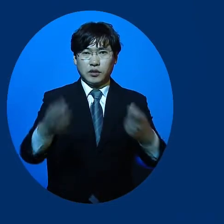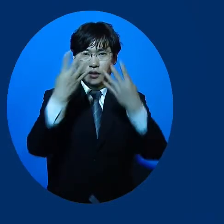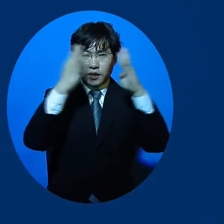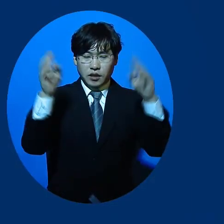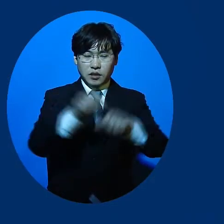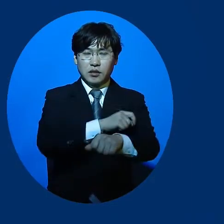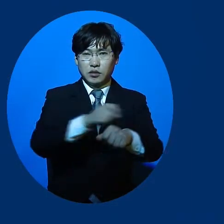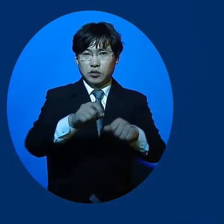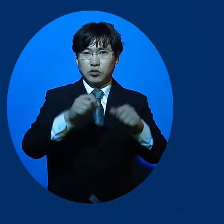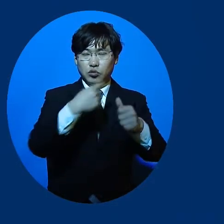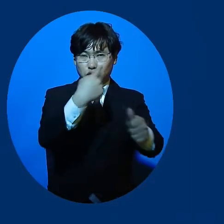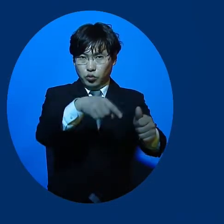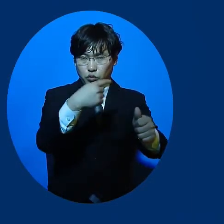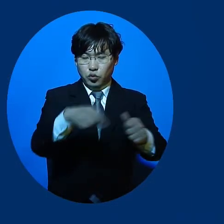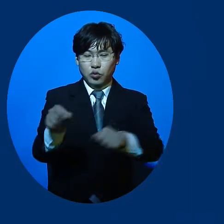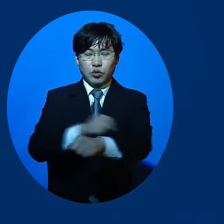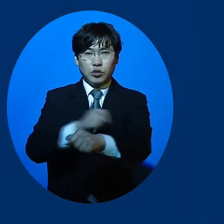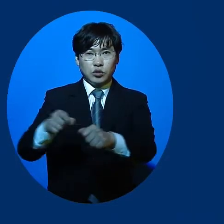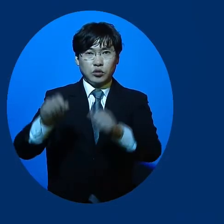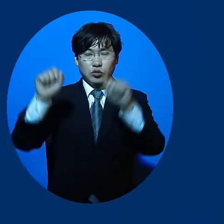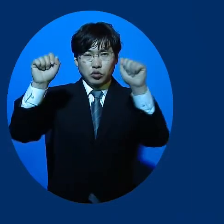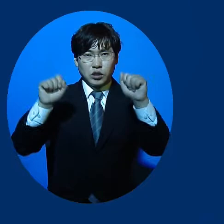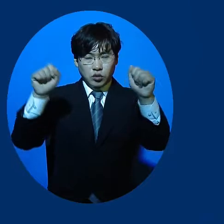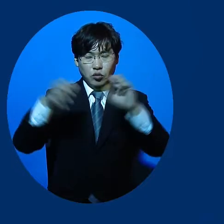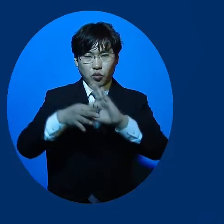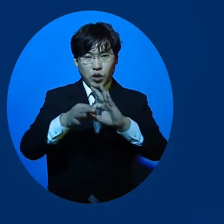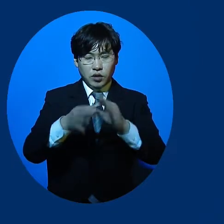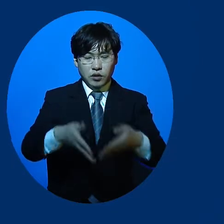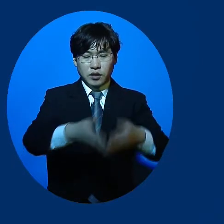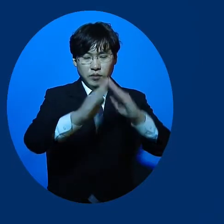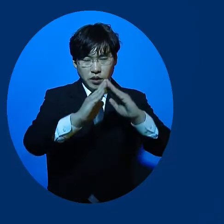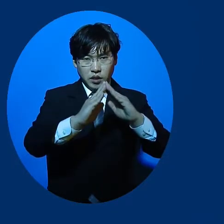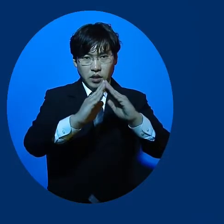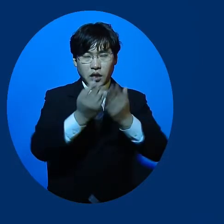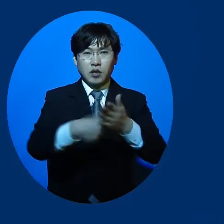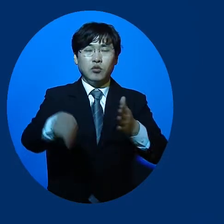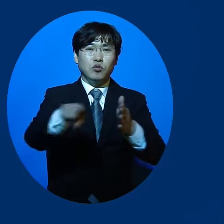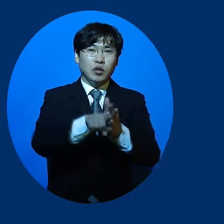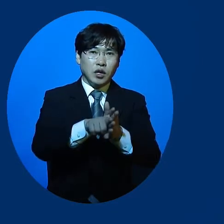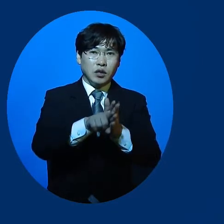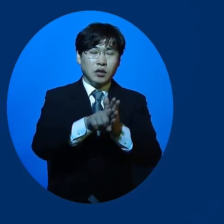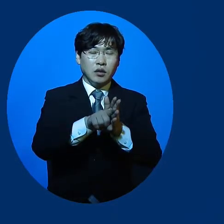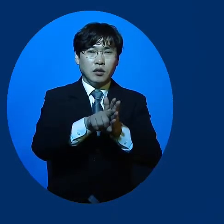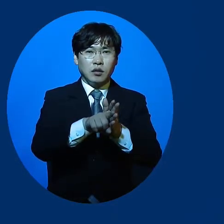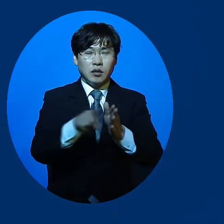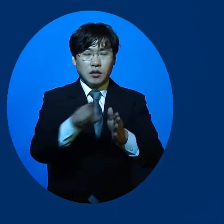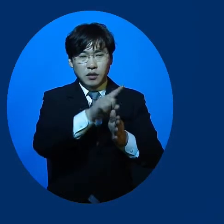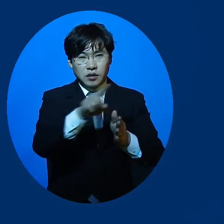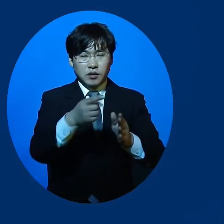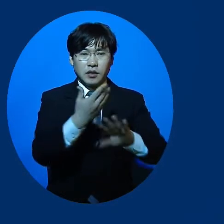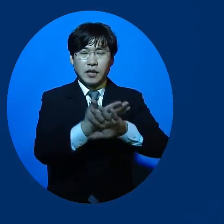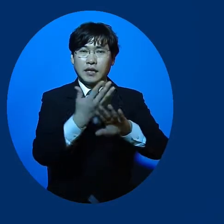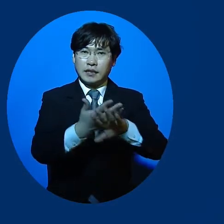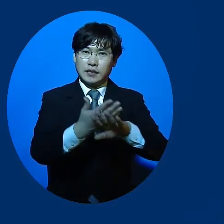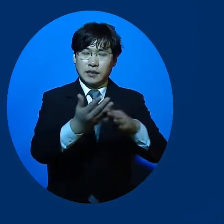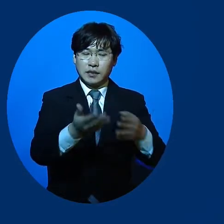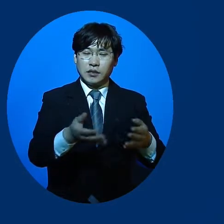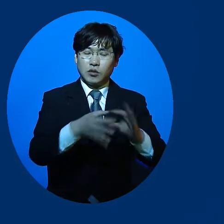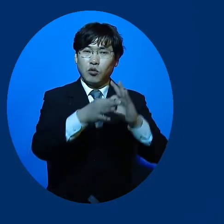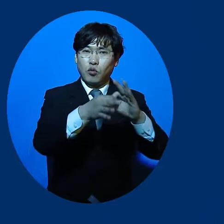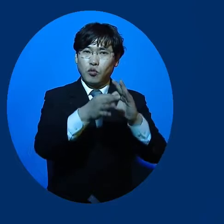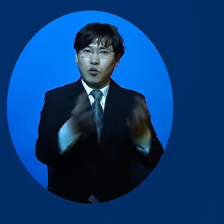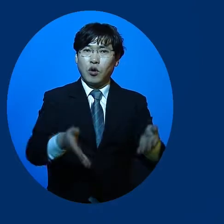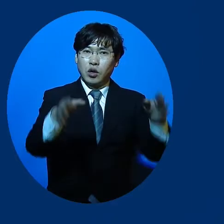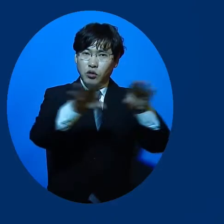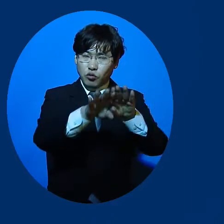특수교육, 특수체육 관련 학과 개설의 필요성을 공감하게끔 좀 유관기관과 함께